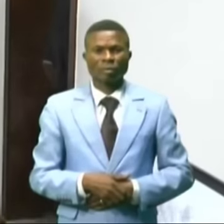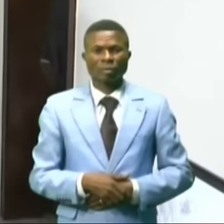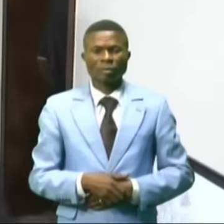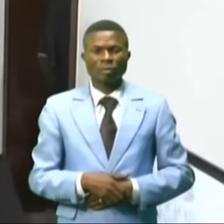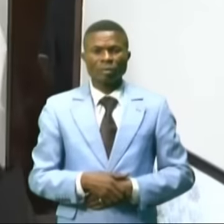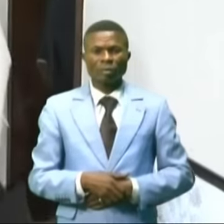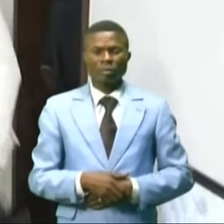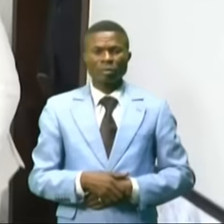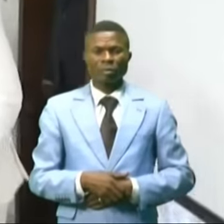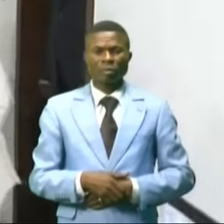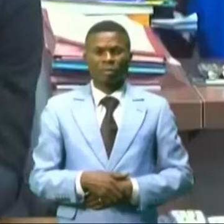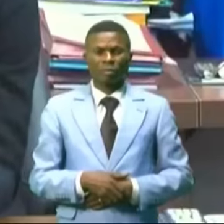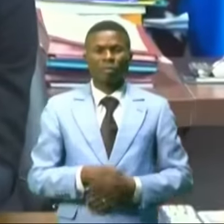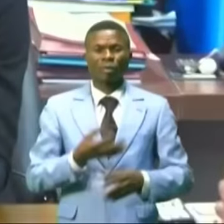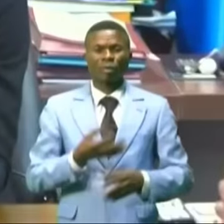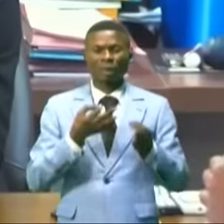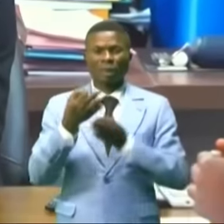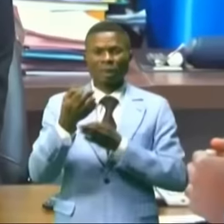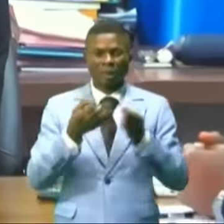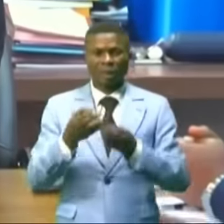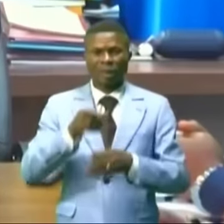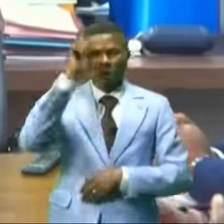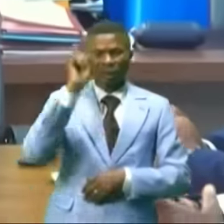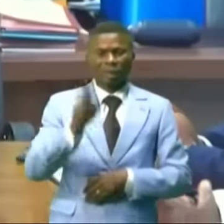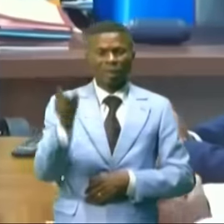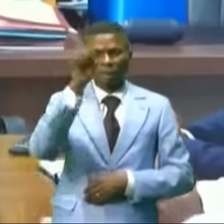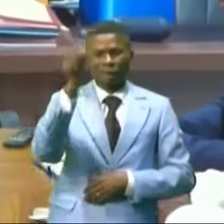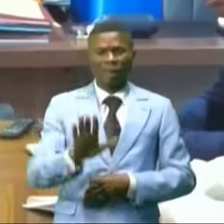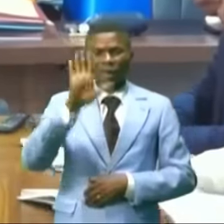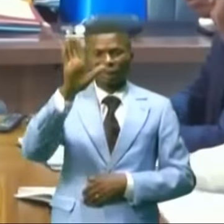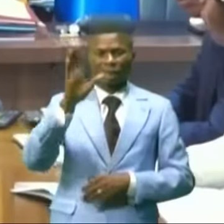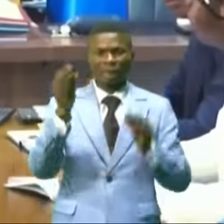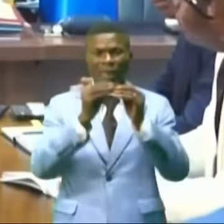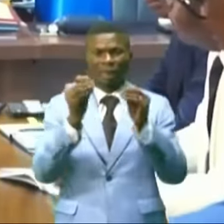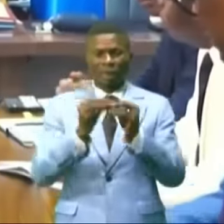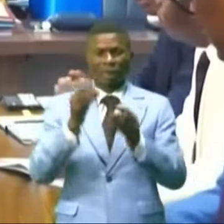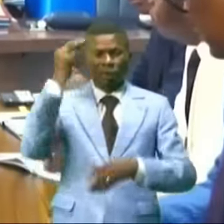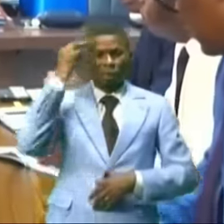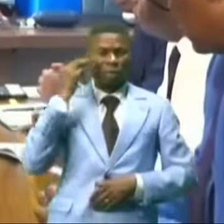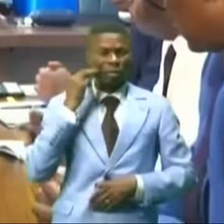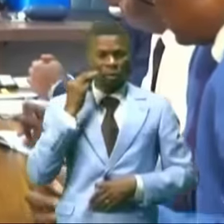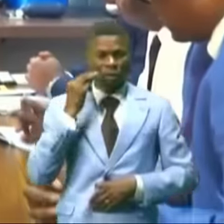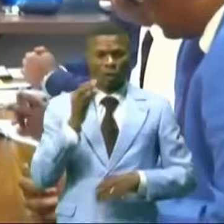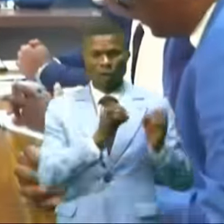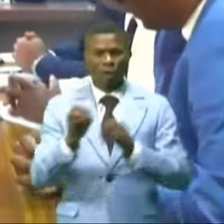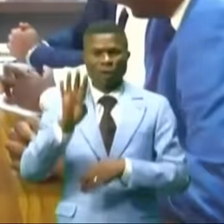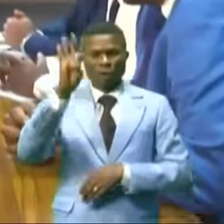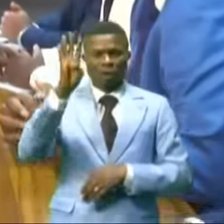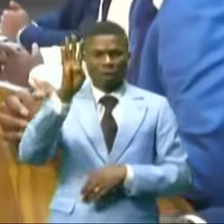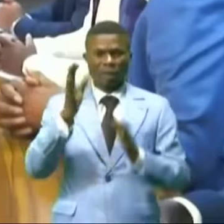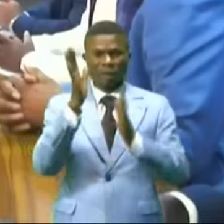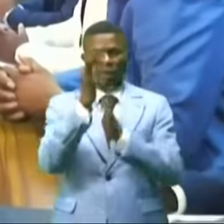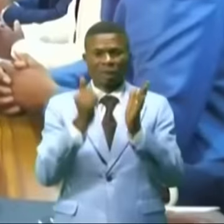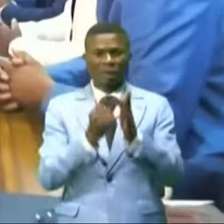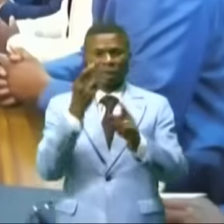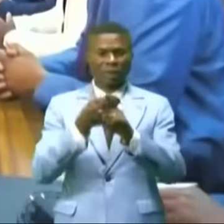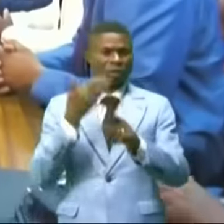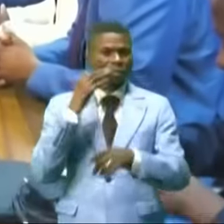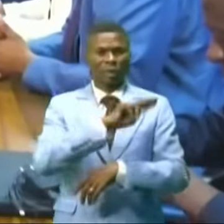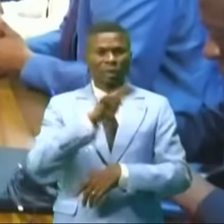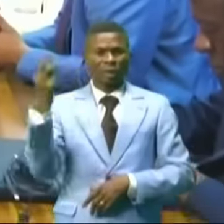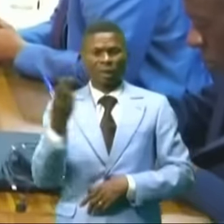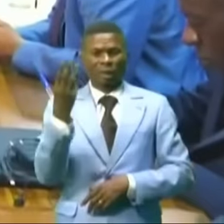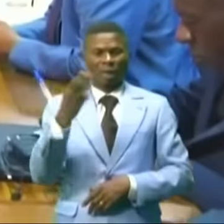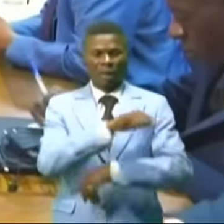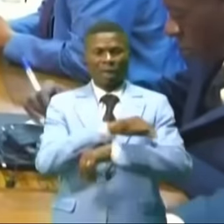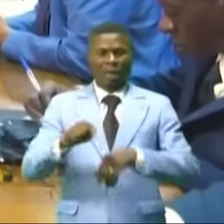Se référant à la 135e réunion du Conseil de ministres tenu le jeudi 16 mai 2024 à la Cité